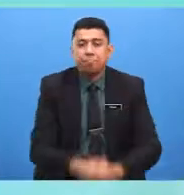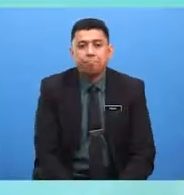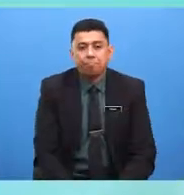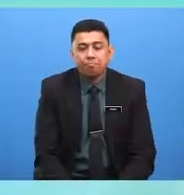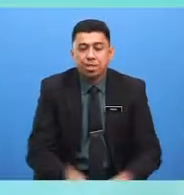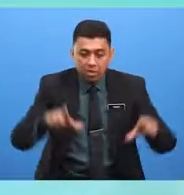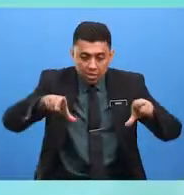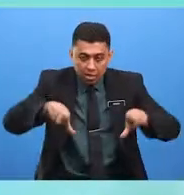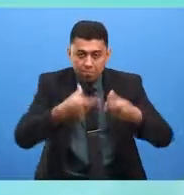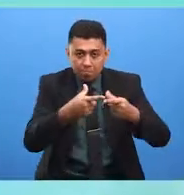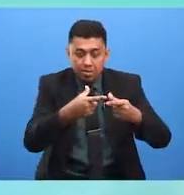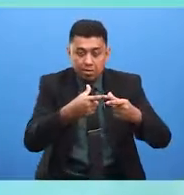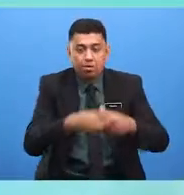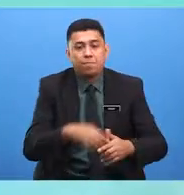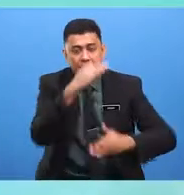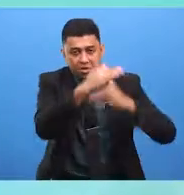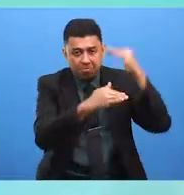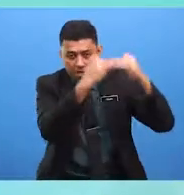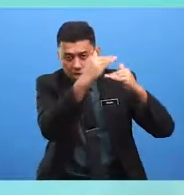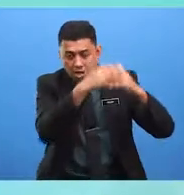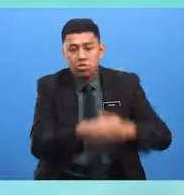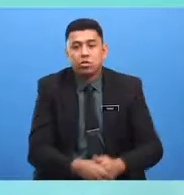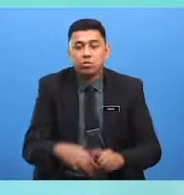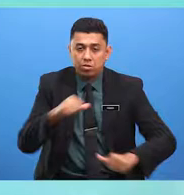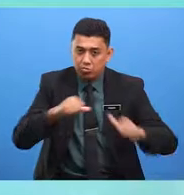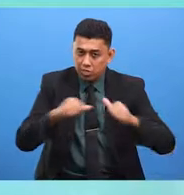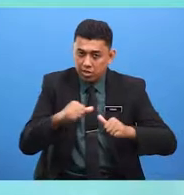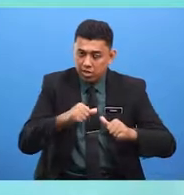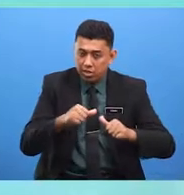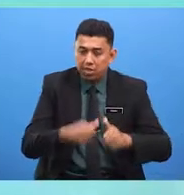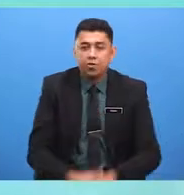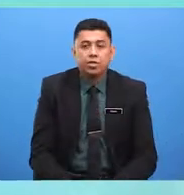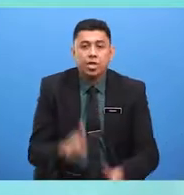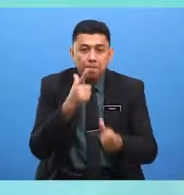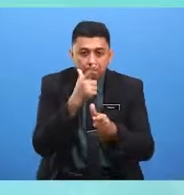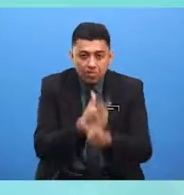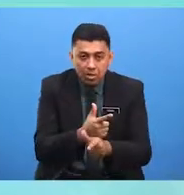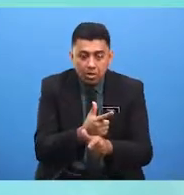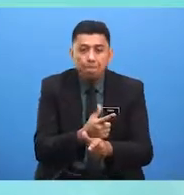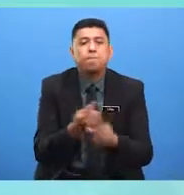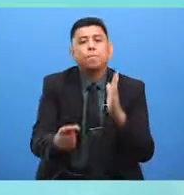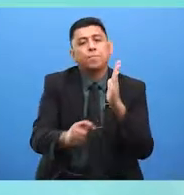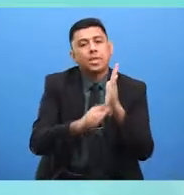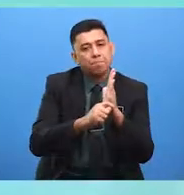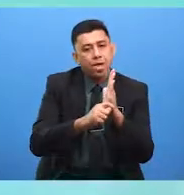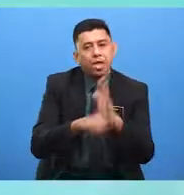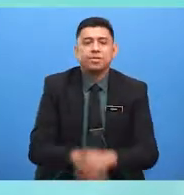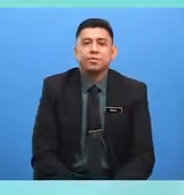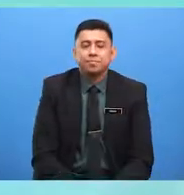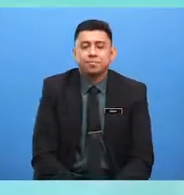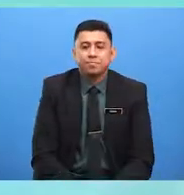berlaku peningkatan penawaran uang activity pelaburan dalam ekonomi akan bertambah